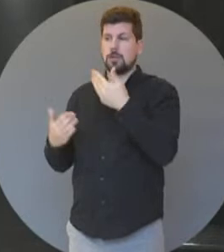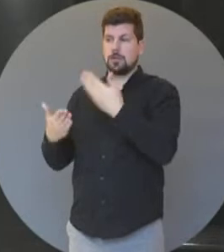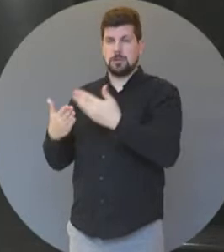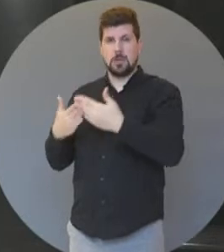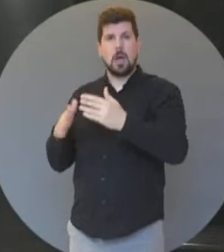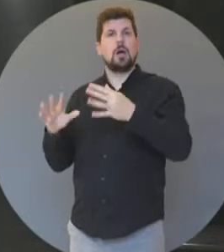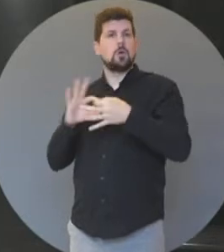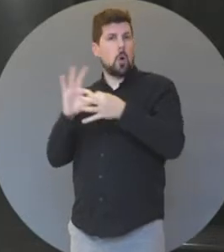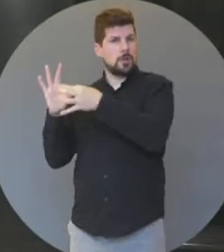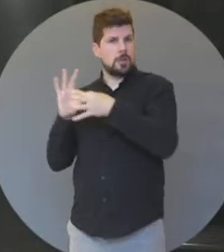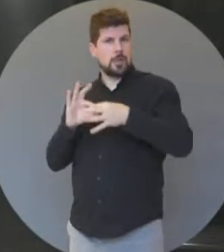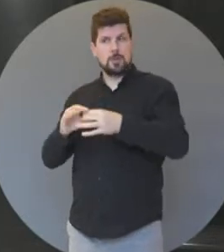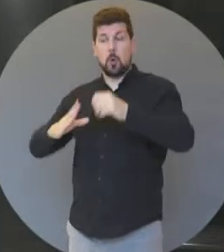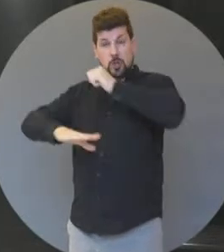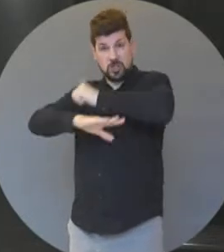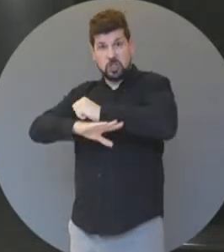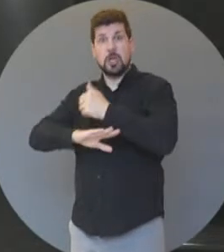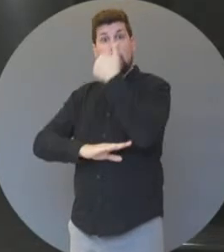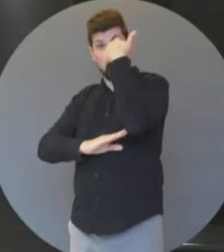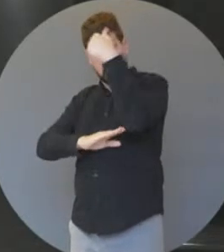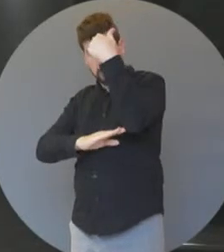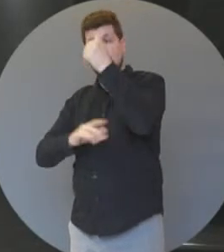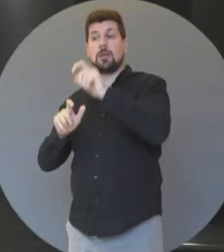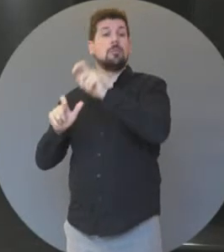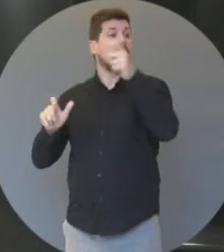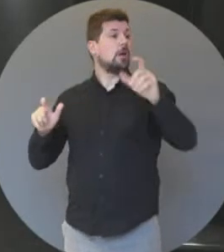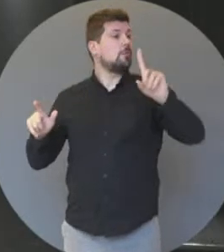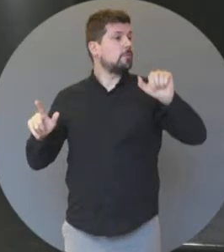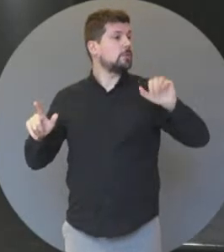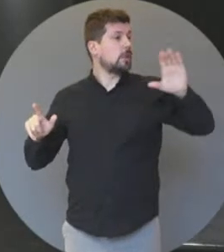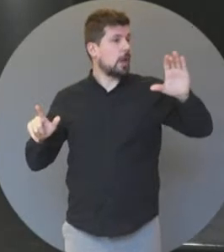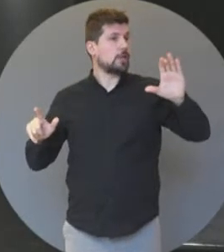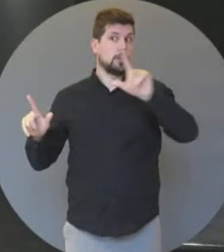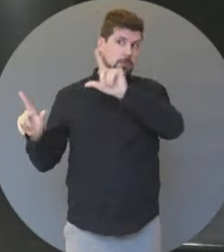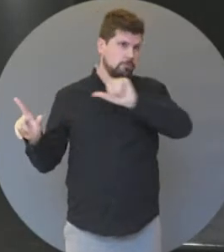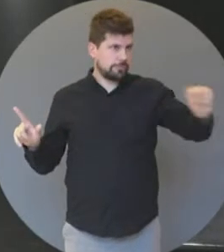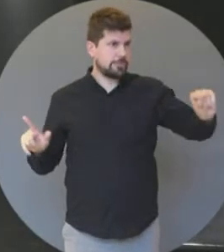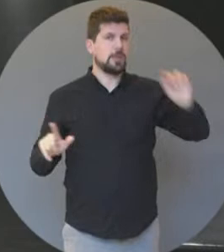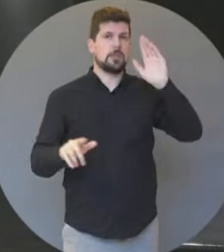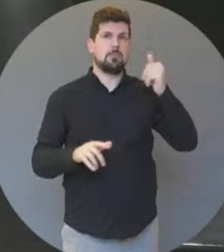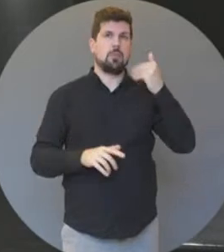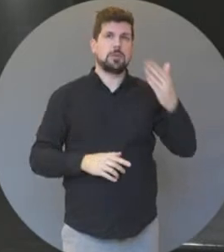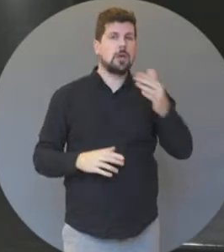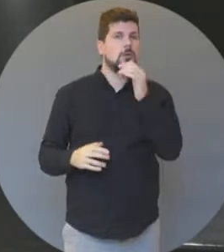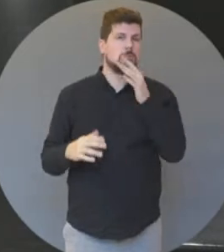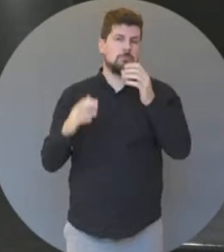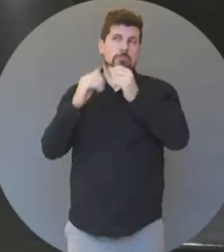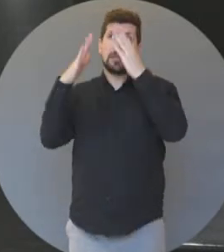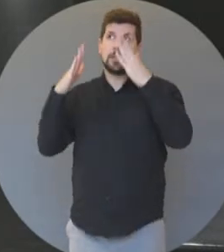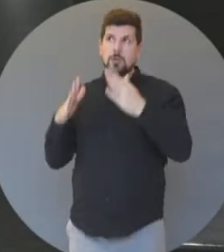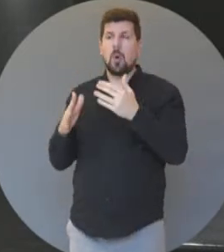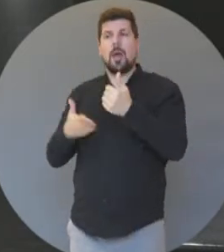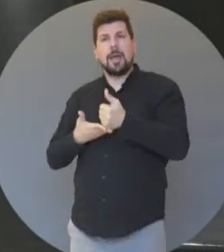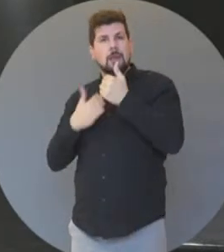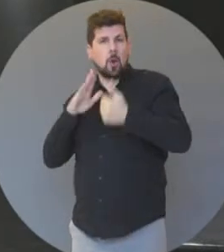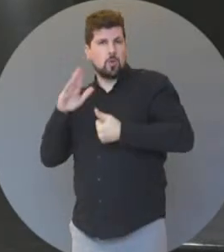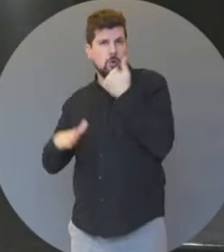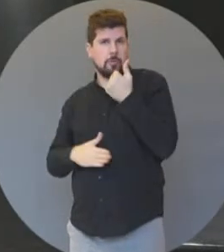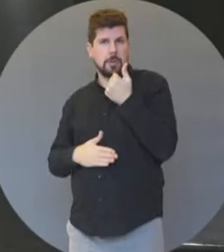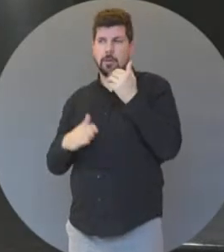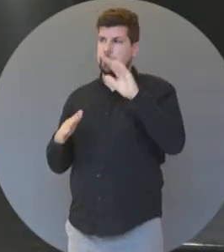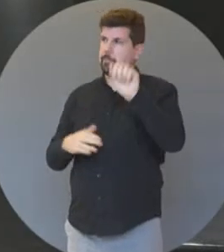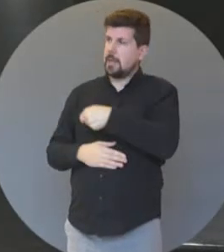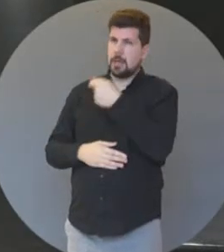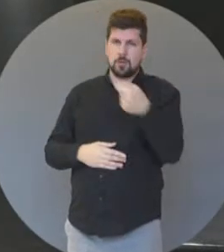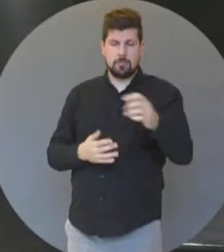unique que les Mayas partaient donc audac et que donc évidemment on ne peut pas faire les maisons des aidants et de l'autonomie sans avoir à un moment donné une